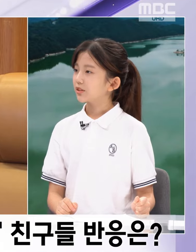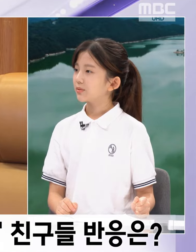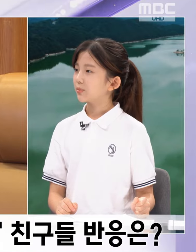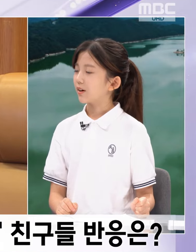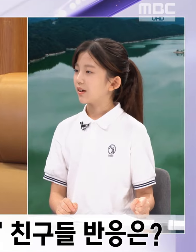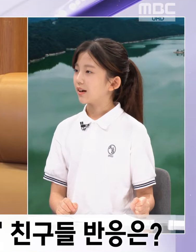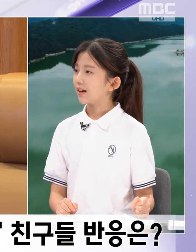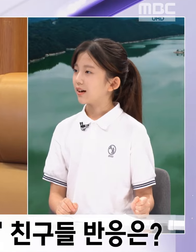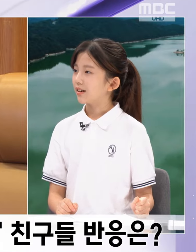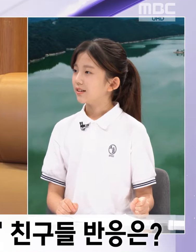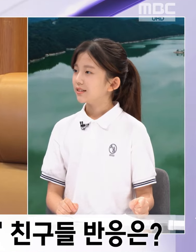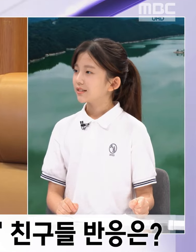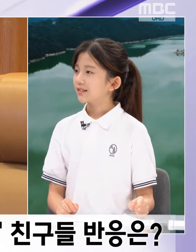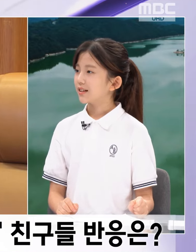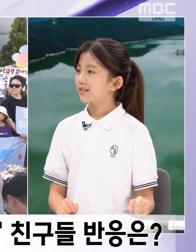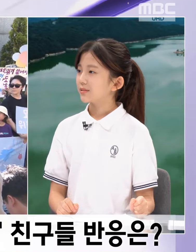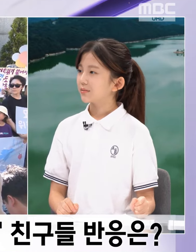숨을 쉬지도 말라